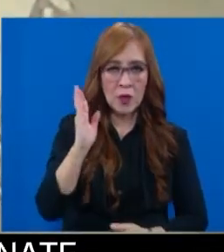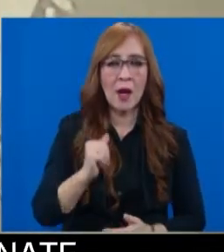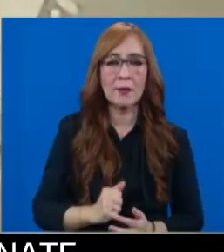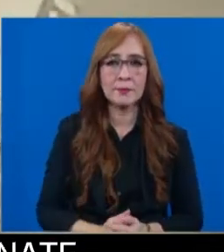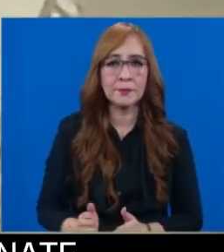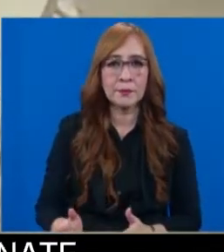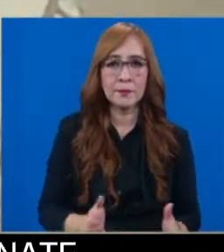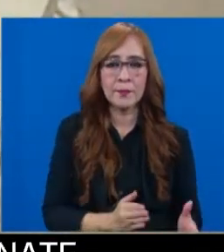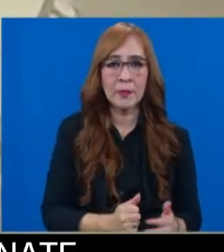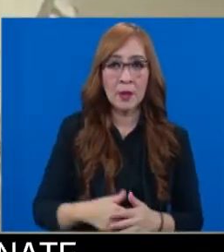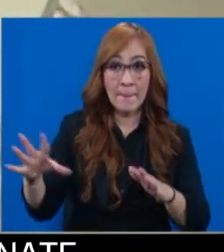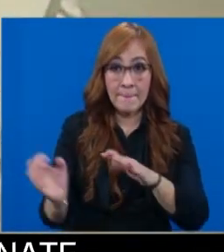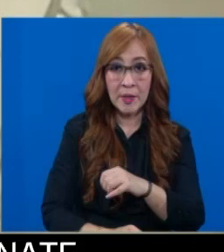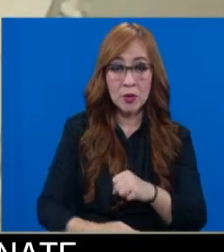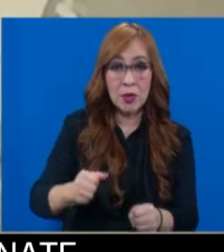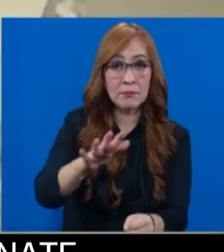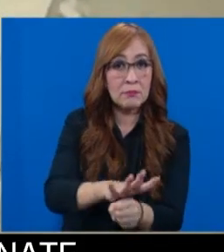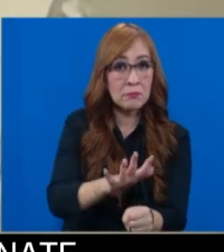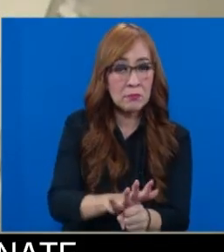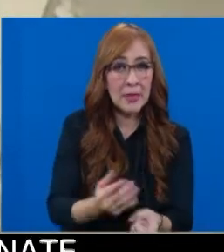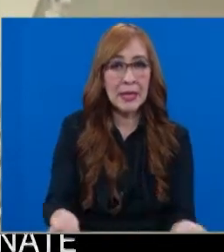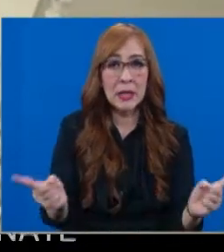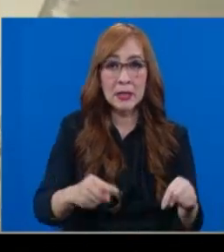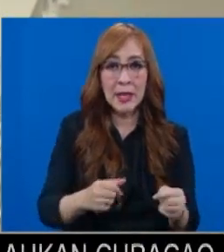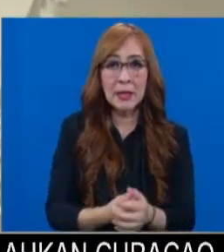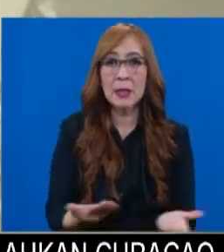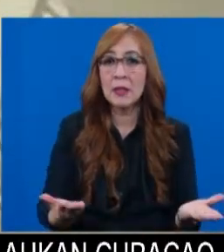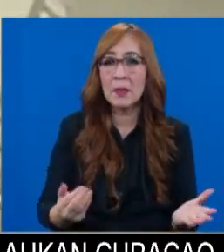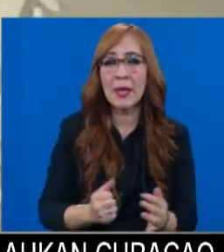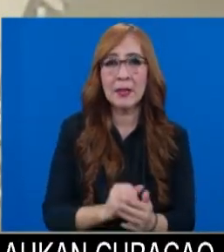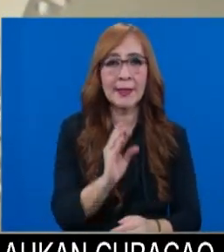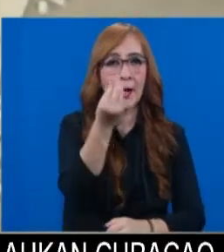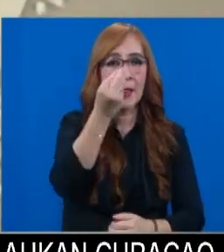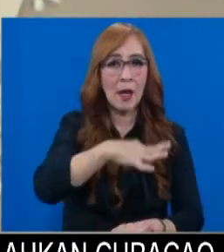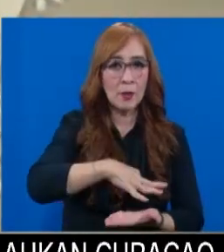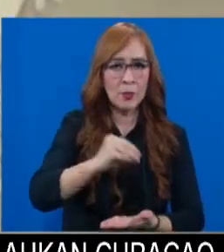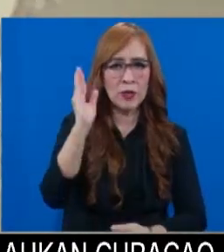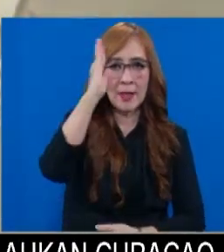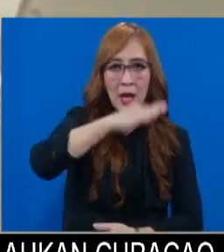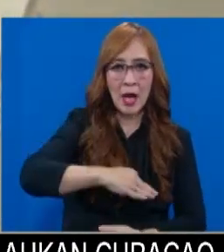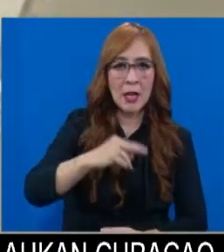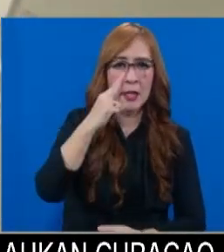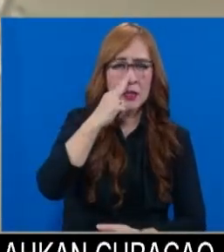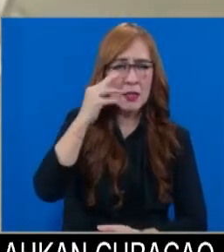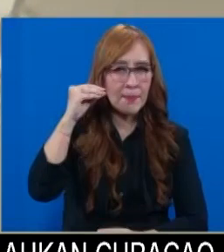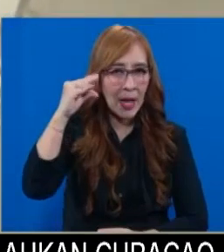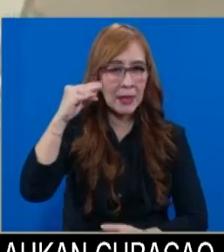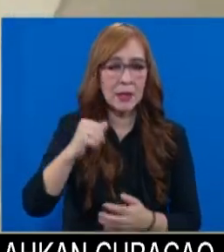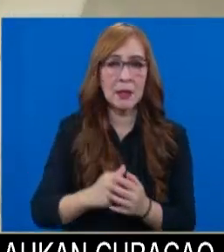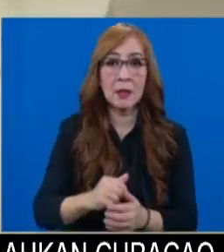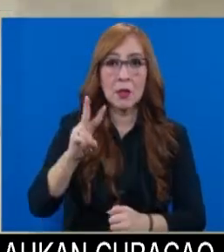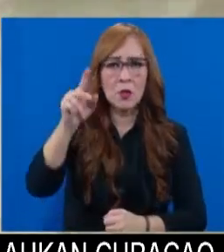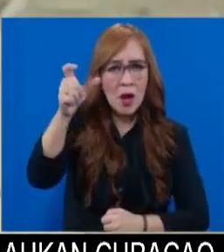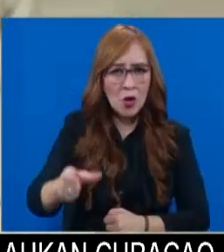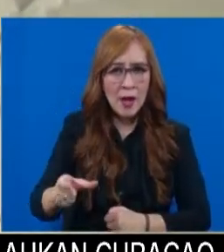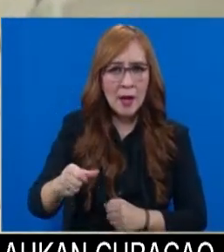Pencurian tabung gas milik pedagang juga terjadi di Jalan Karanganyar Sawah Besar, Jakarta Pusat, Senin dini hari kemarin. Dua orang pencuri terekam